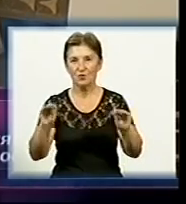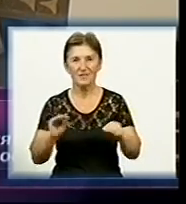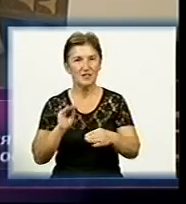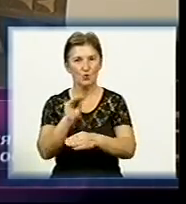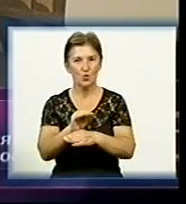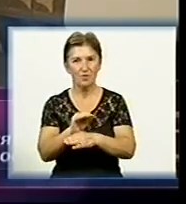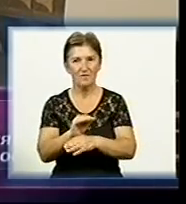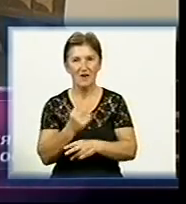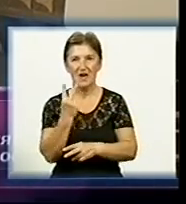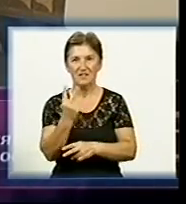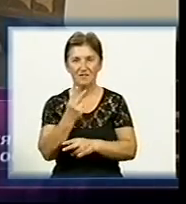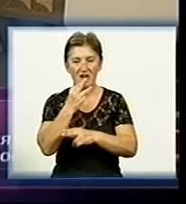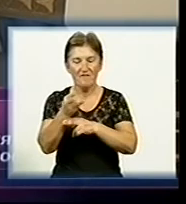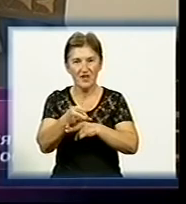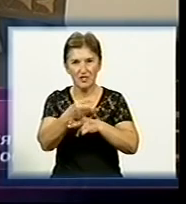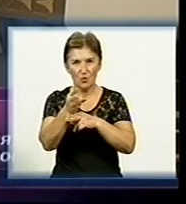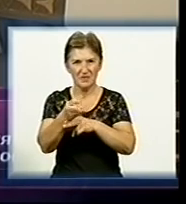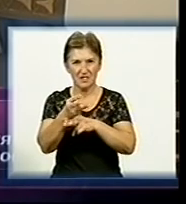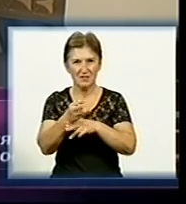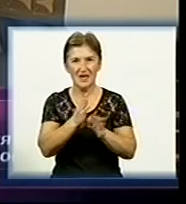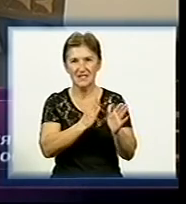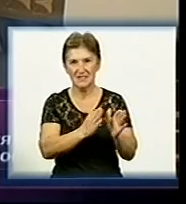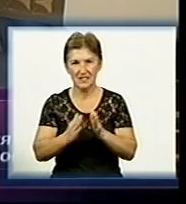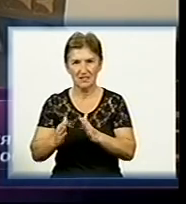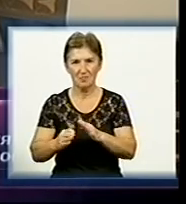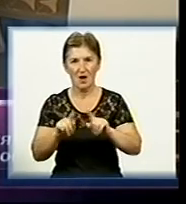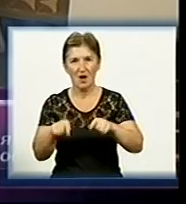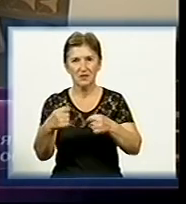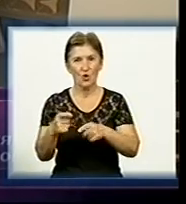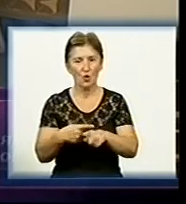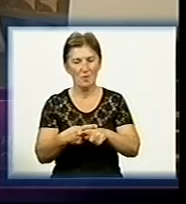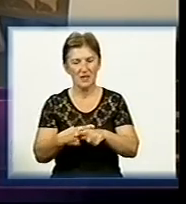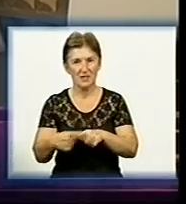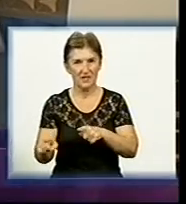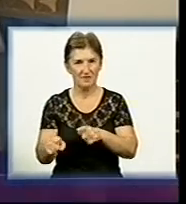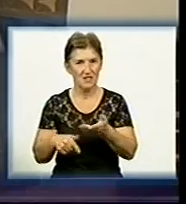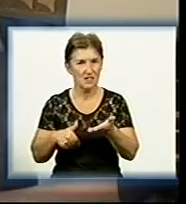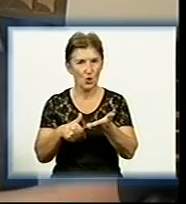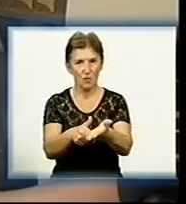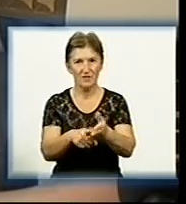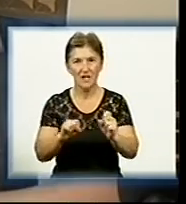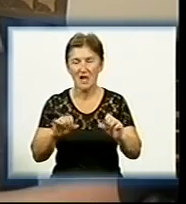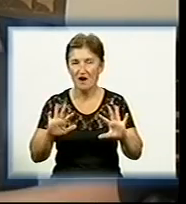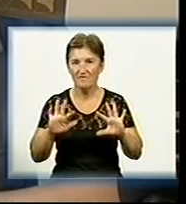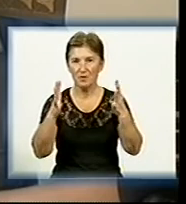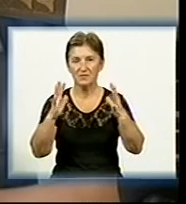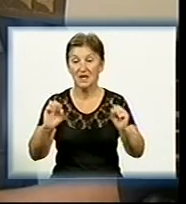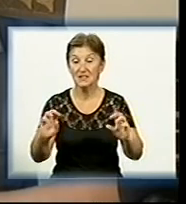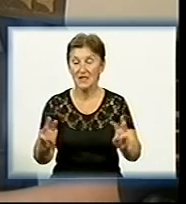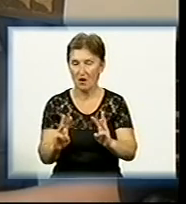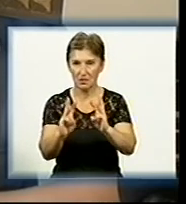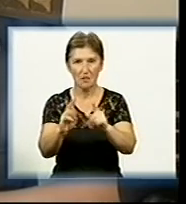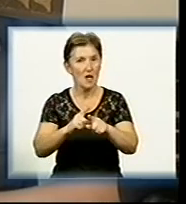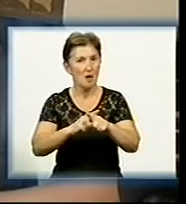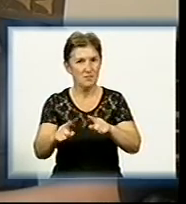дві відеоспостережні системи. Вони дають змогу оперативно реагувати на випадки загорання і